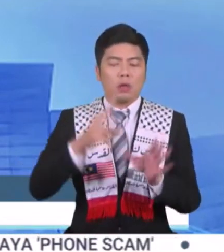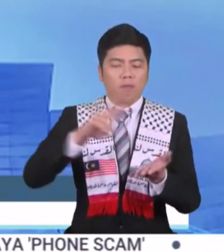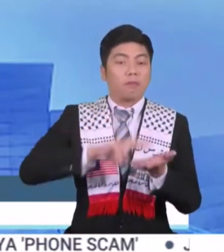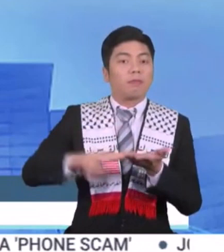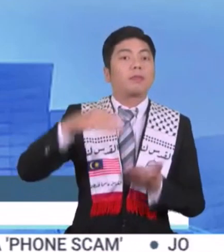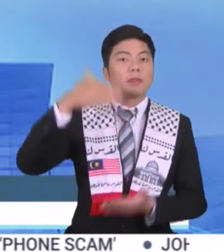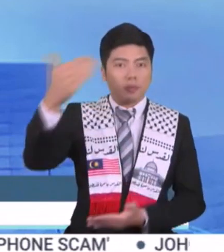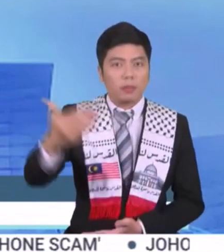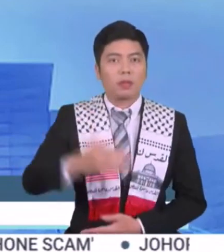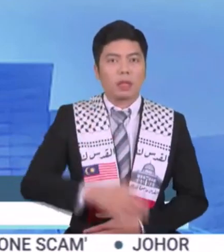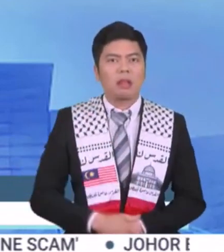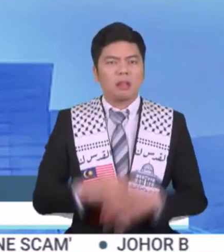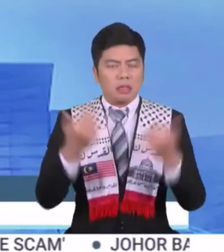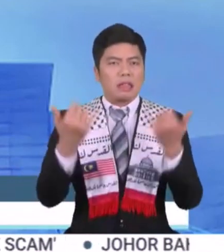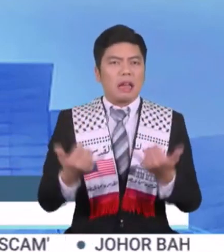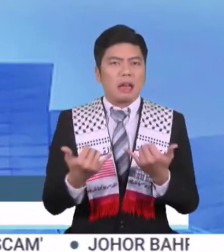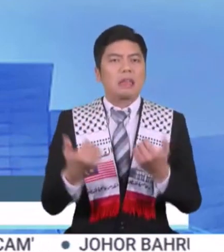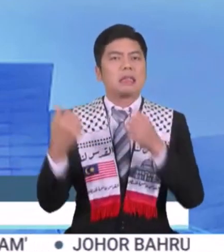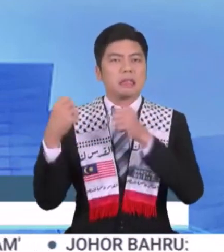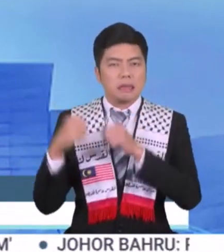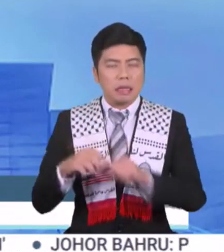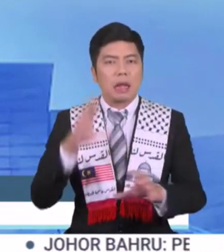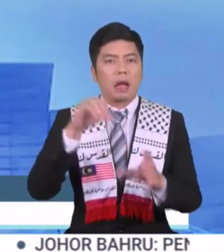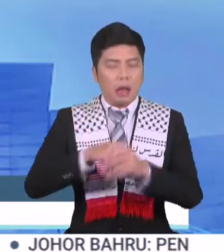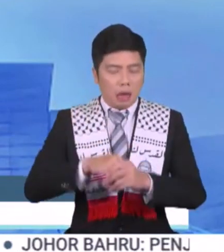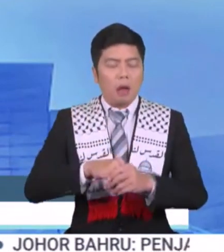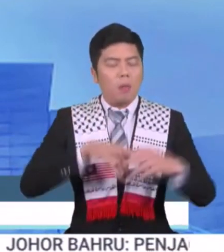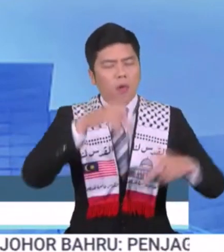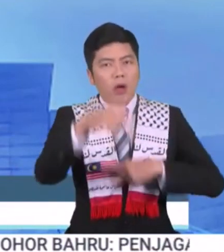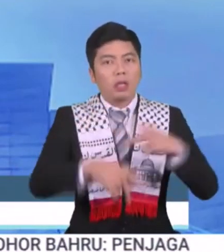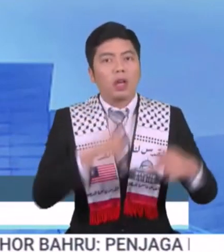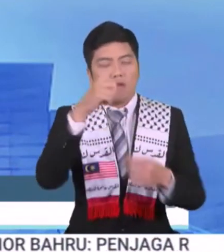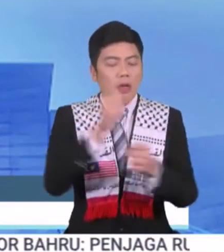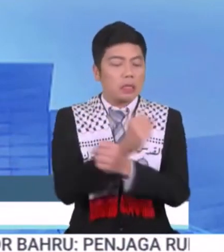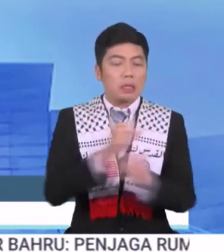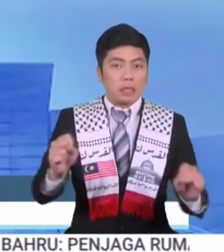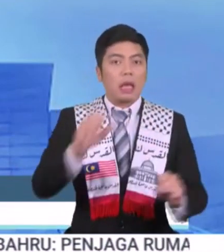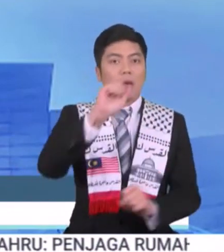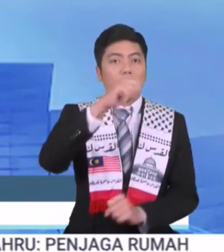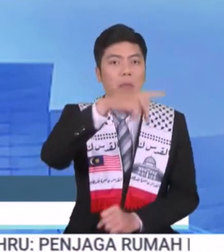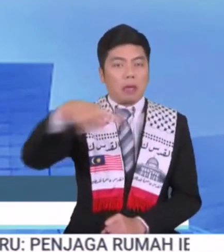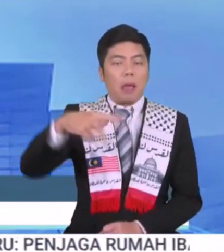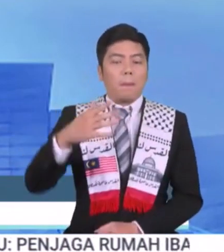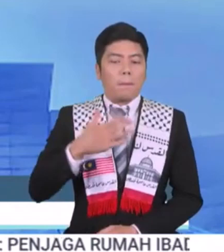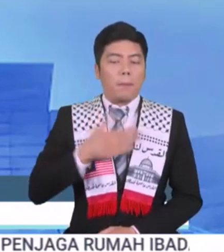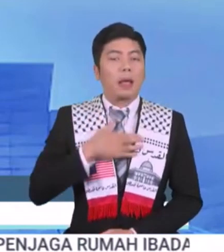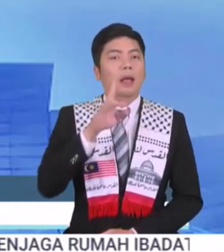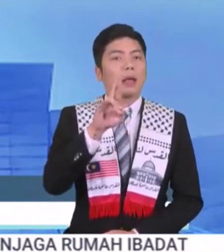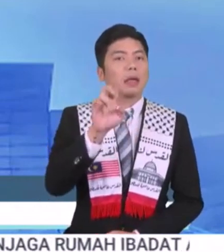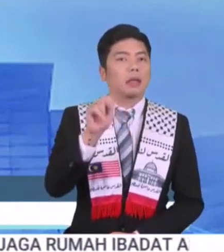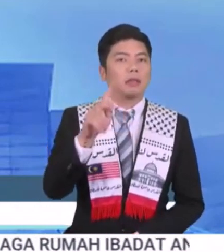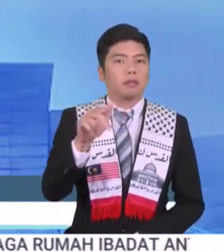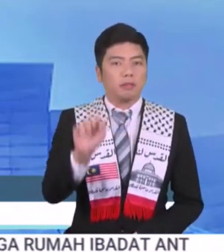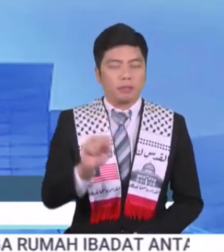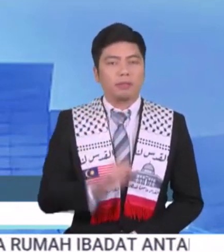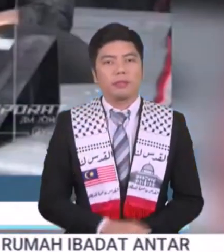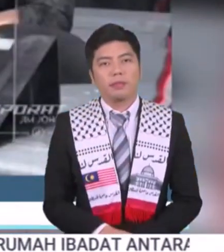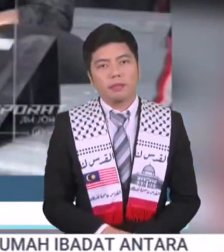bermula 2 minggu lagi. Ketika ini, vendor masih dalam proses melengkapkan aplikasi MyRentas.